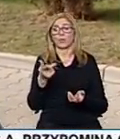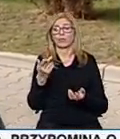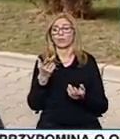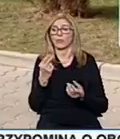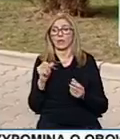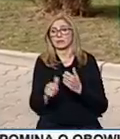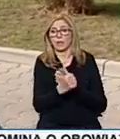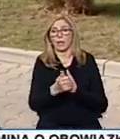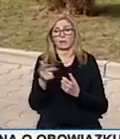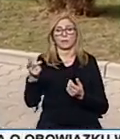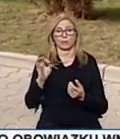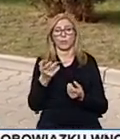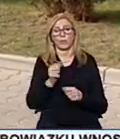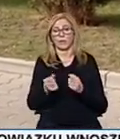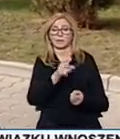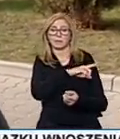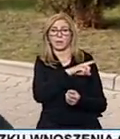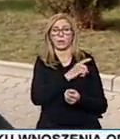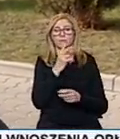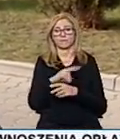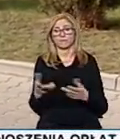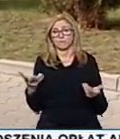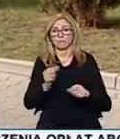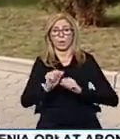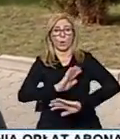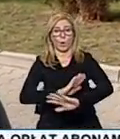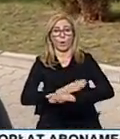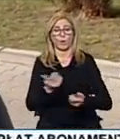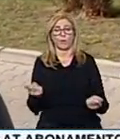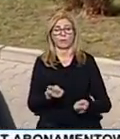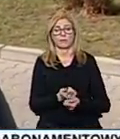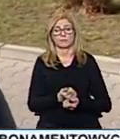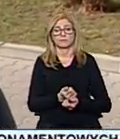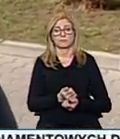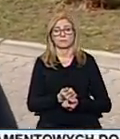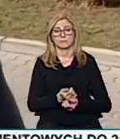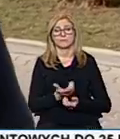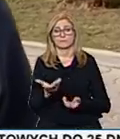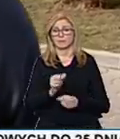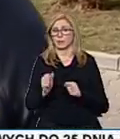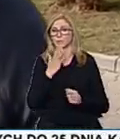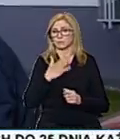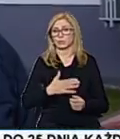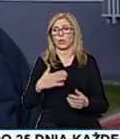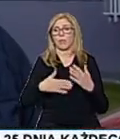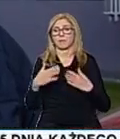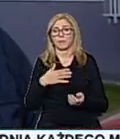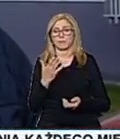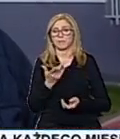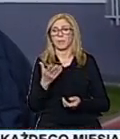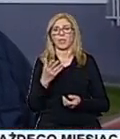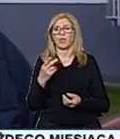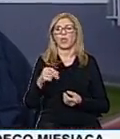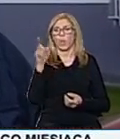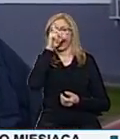się nie stanie, bo jest pilnowane. No ochrona jest zawsze. Wie pani, no przyjemnie jest. Się po prostu nikt